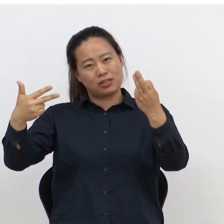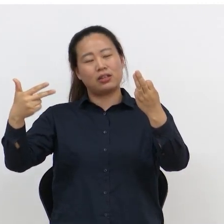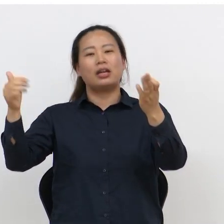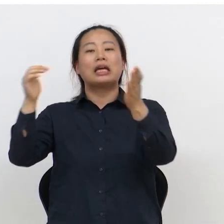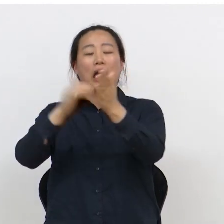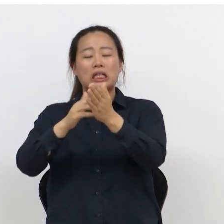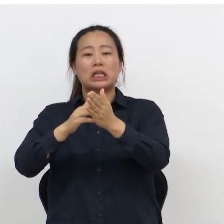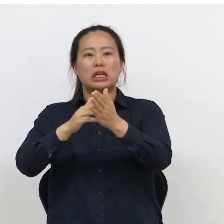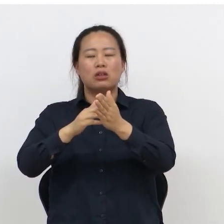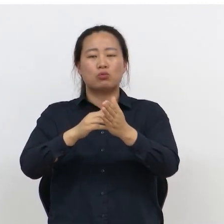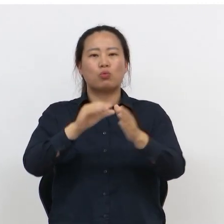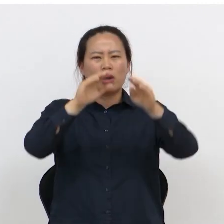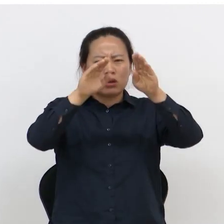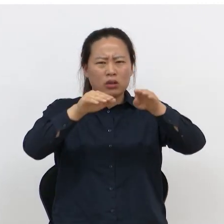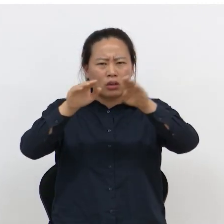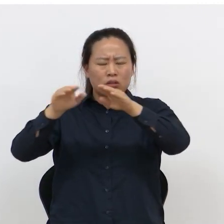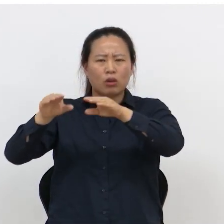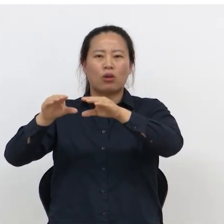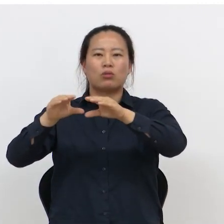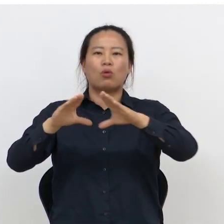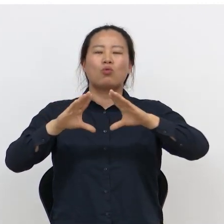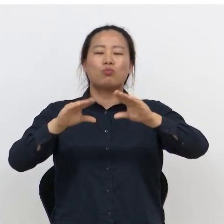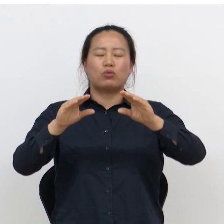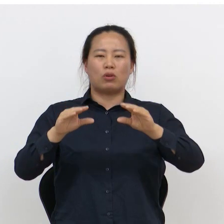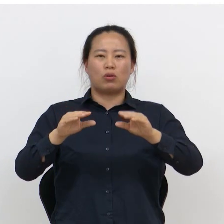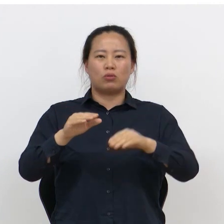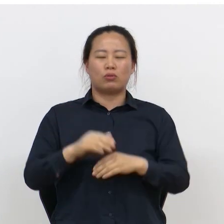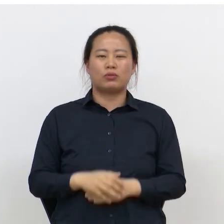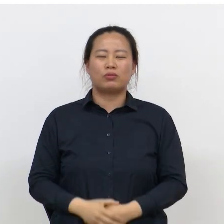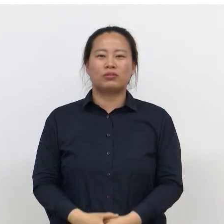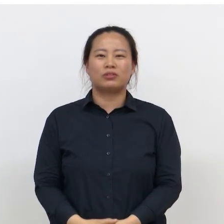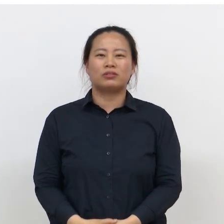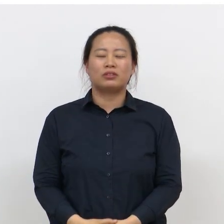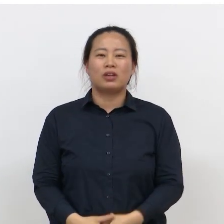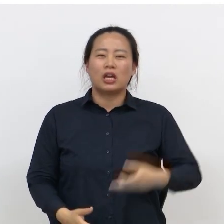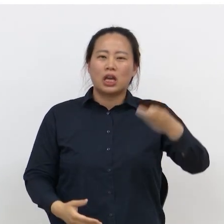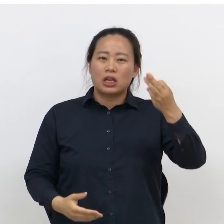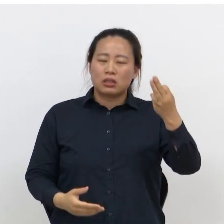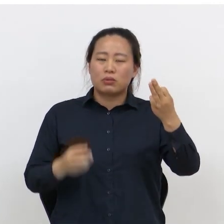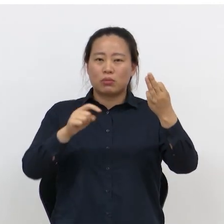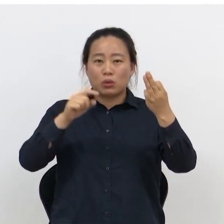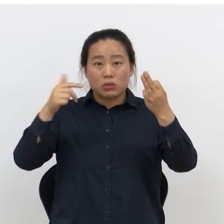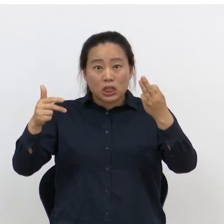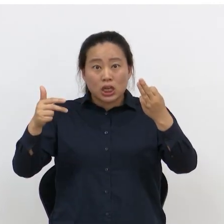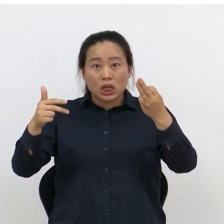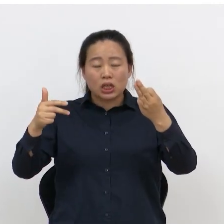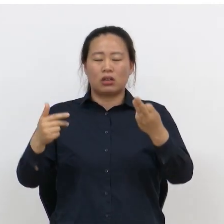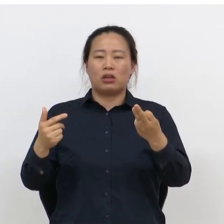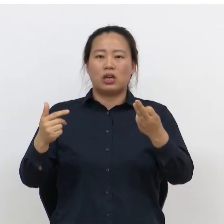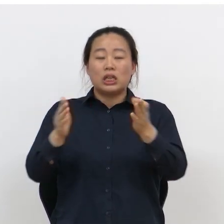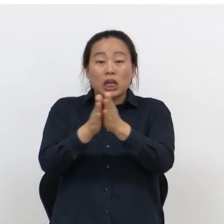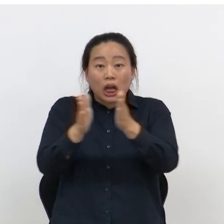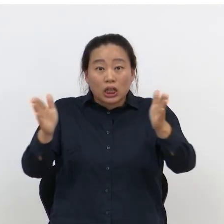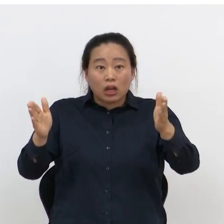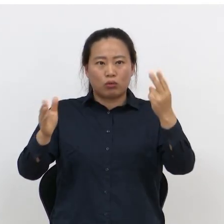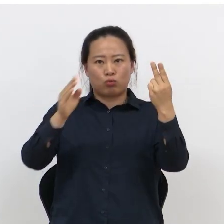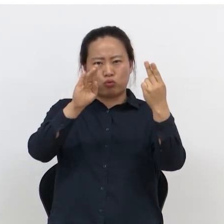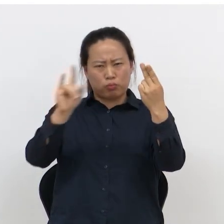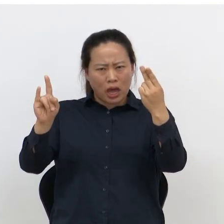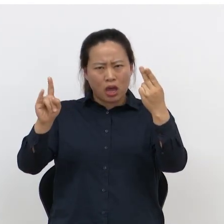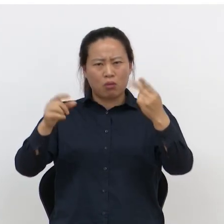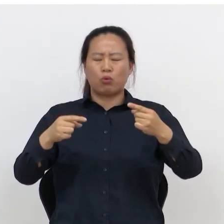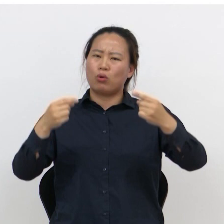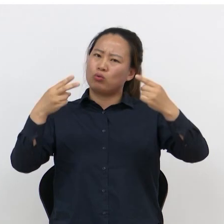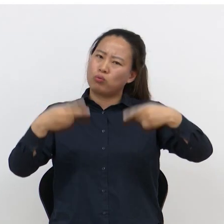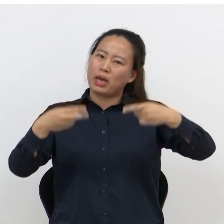있는 겁니다. 그렇게 해서 진동을 시키면 처음에는 13.7회 진동하다가 금세 딱 2배인 27로